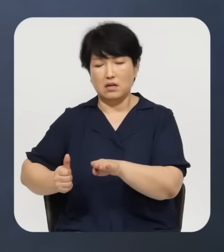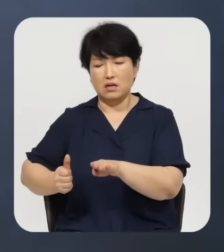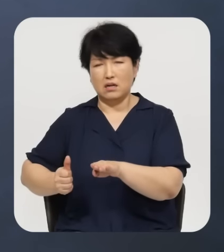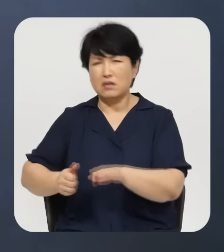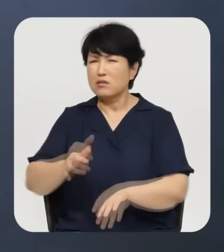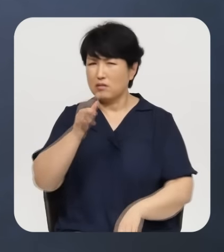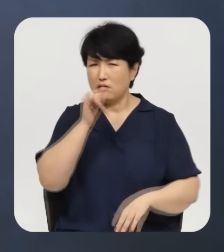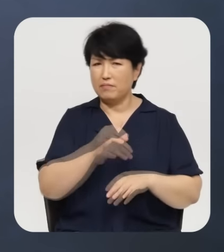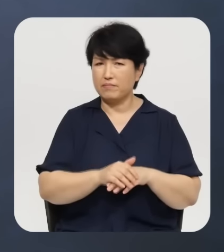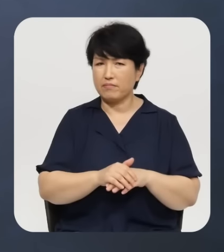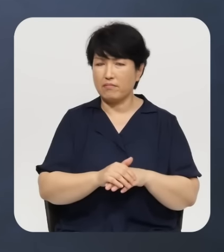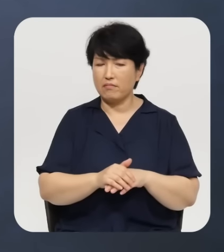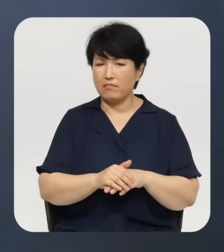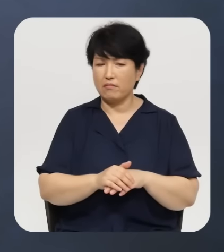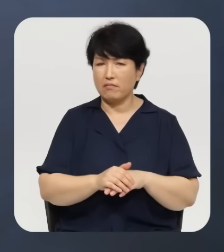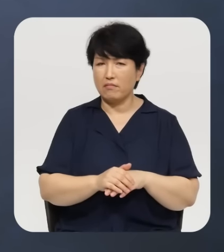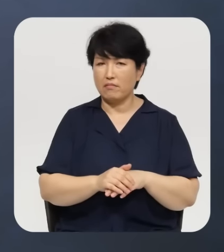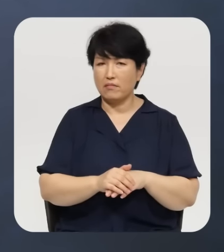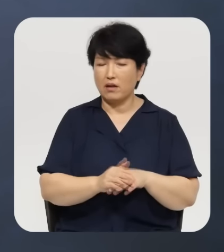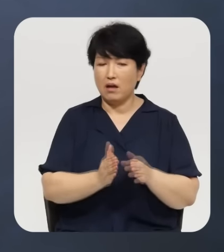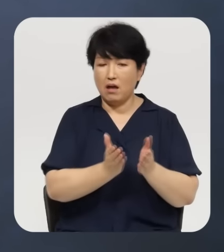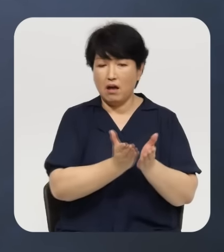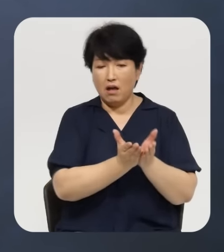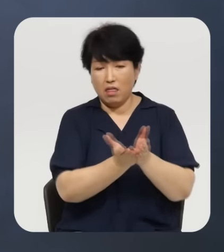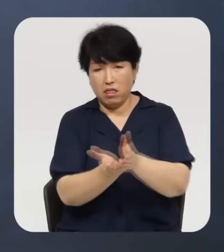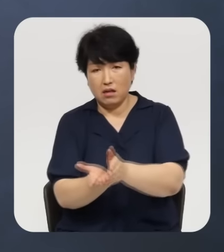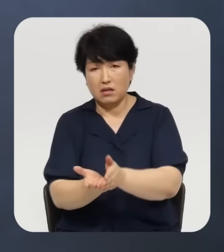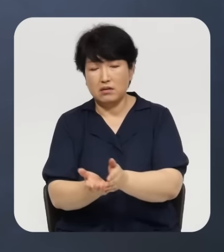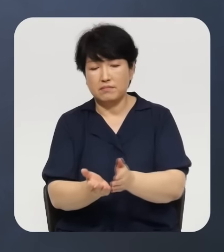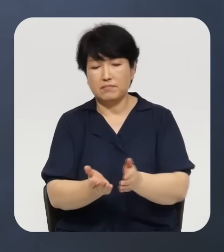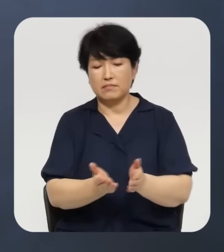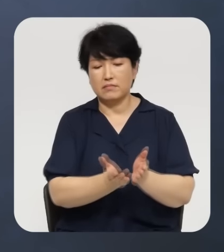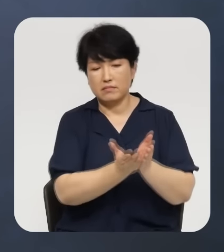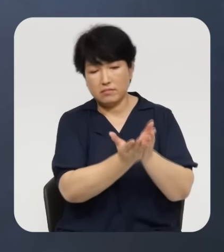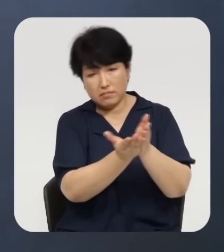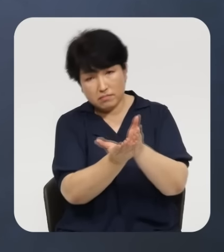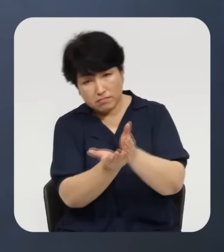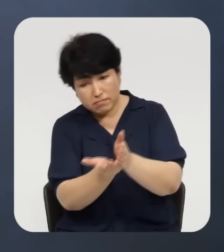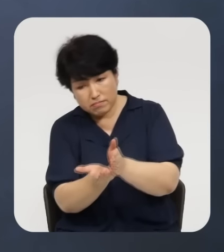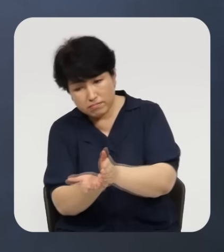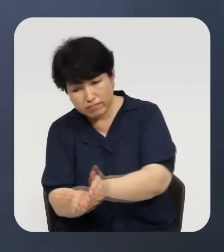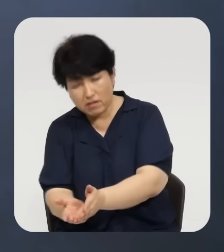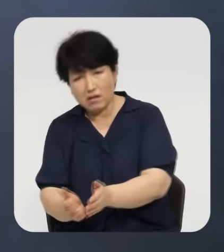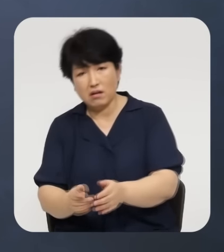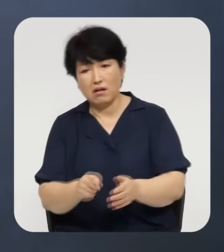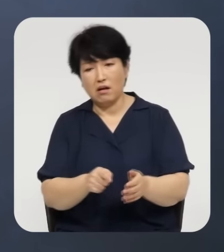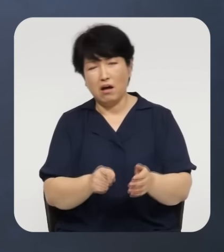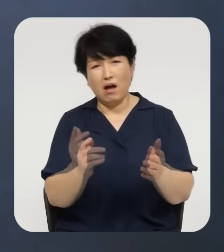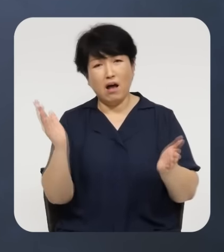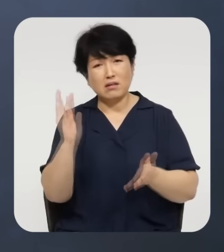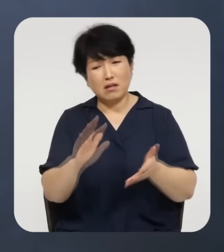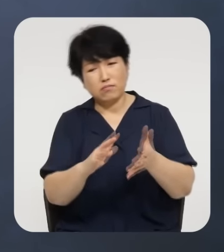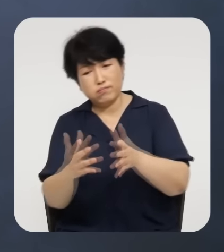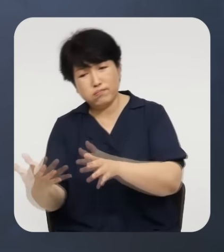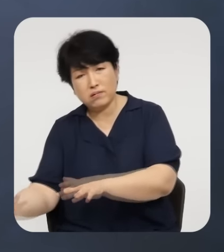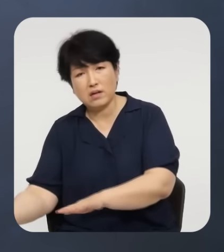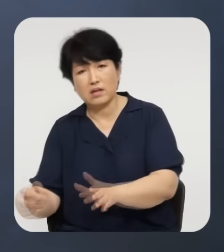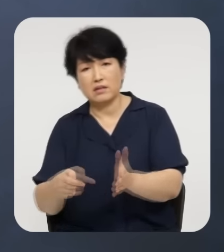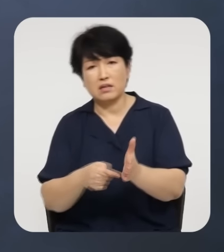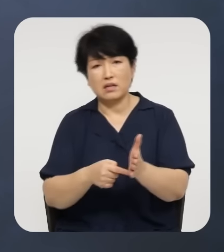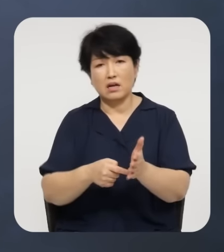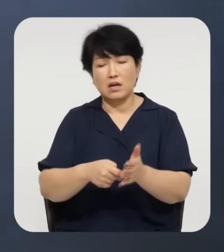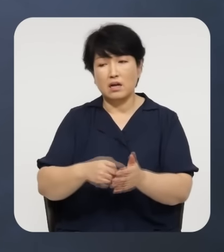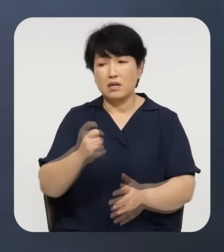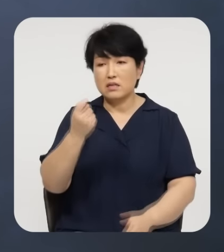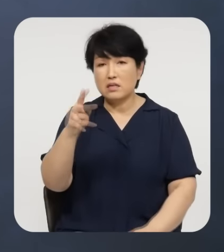이런 충격이죠. 세월호 충격이 큰 이유는 그 죽어가는 장면을 어때요? 그